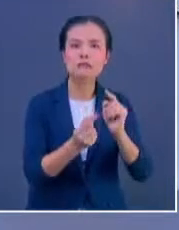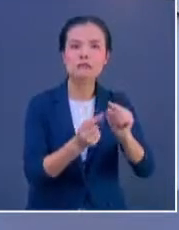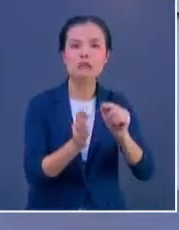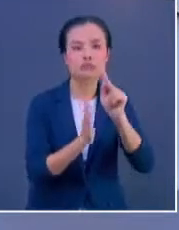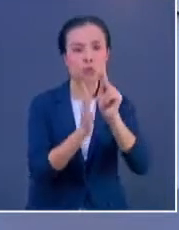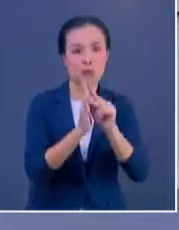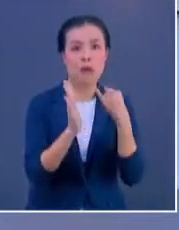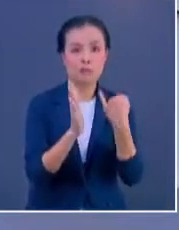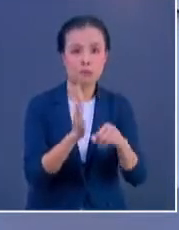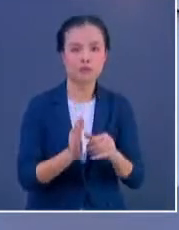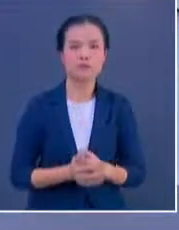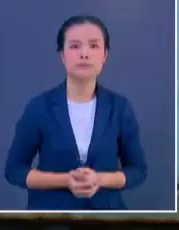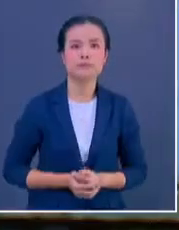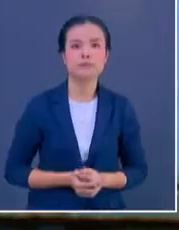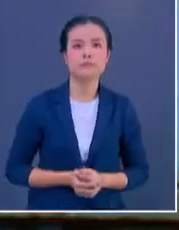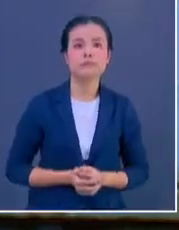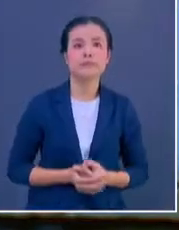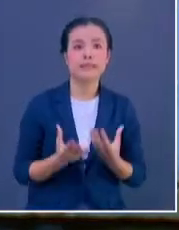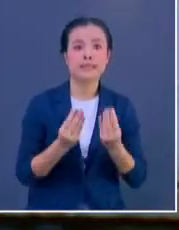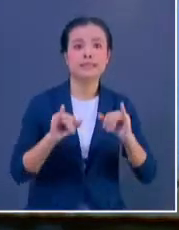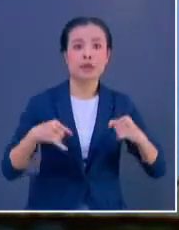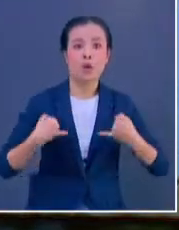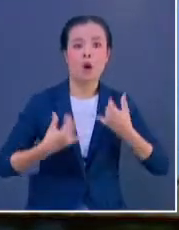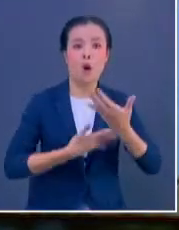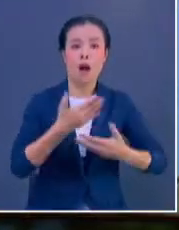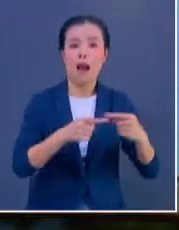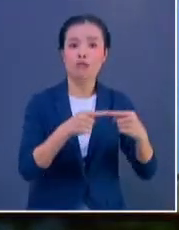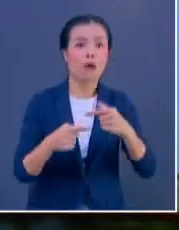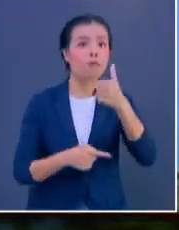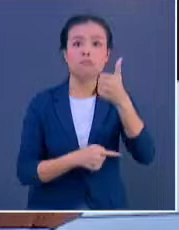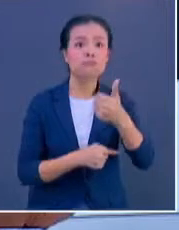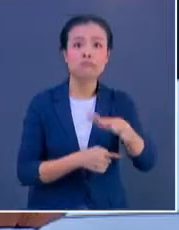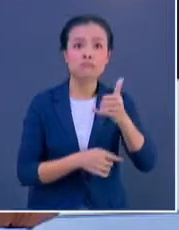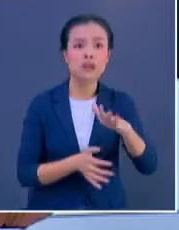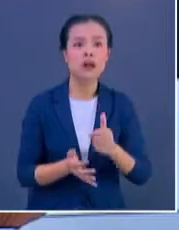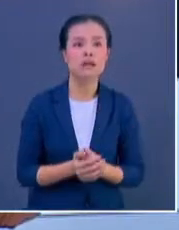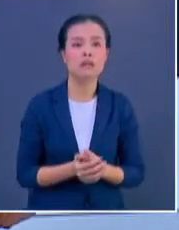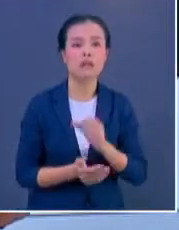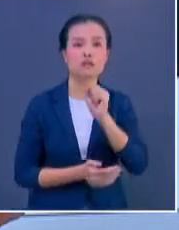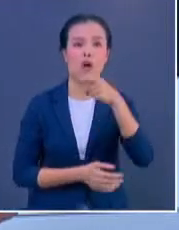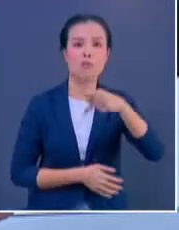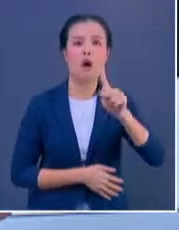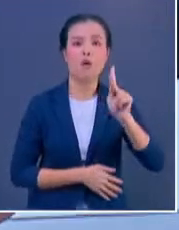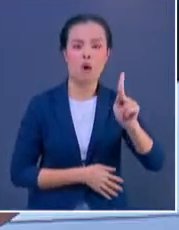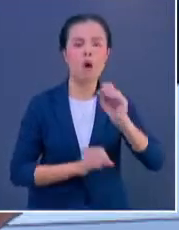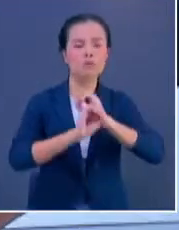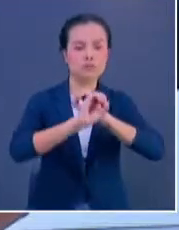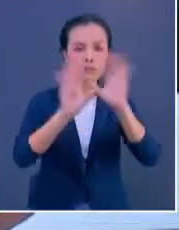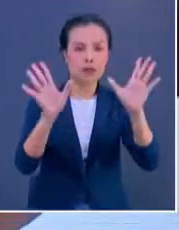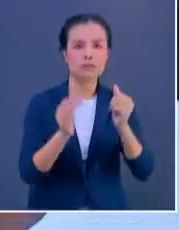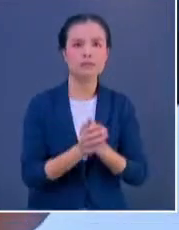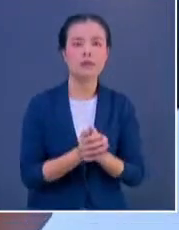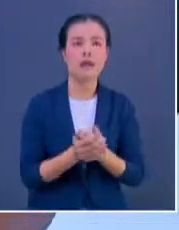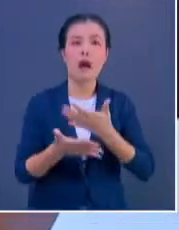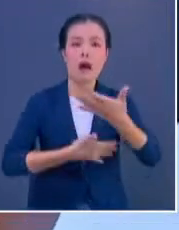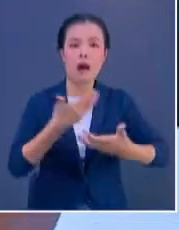แล้วถ้าคนที่ถือครองเอาไปขายต่อก็ไม่ได้ อ๋อไม่ได้เลยครับคือสปก.เขาเขียนไว้ชัดเจนนะครับว่าข